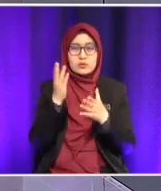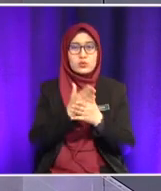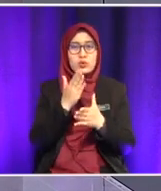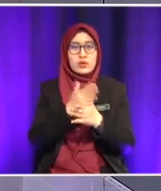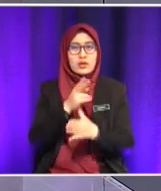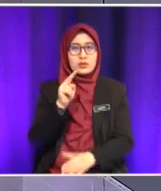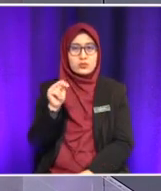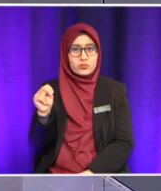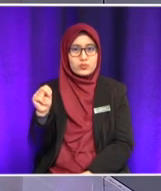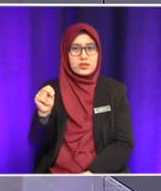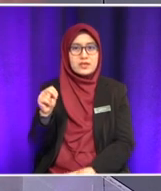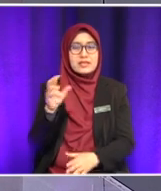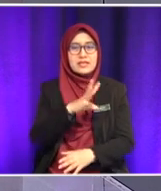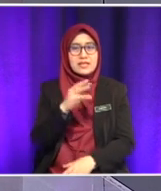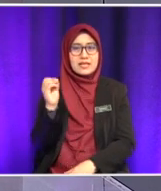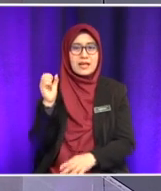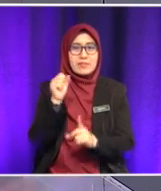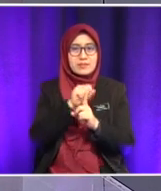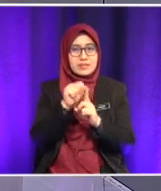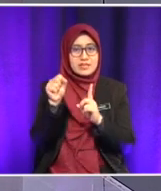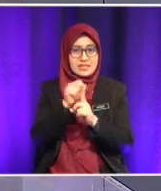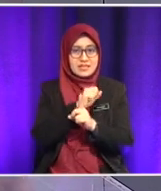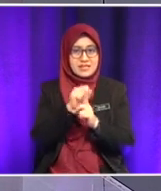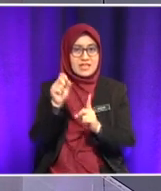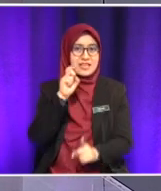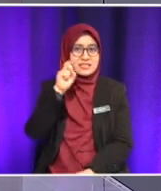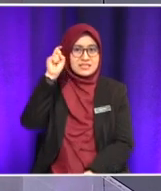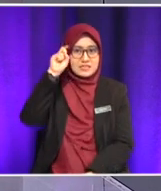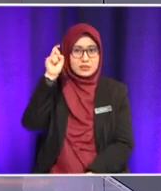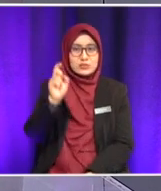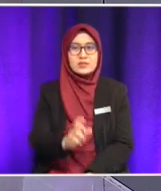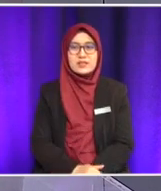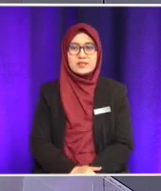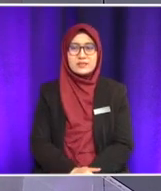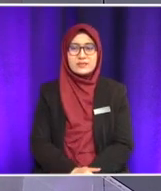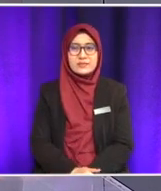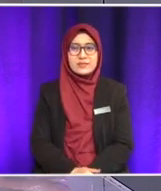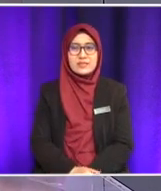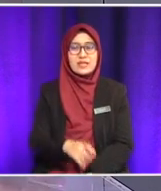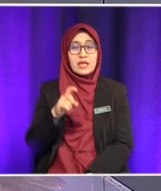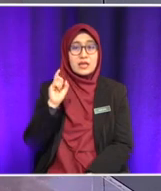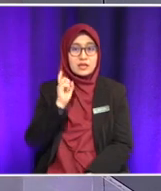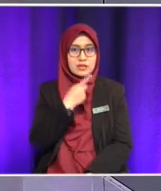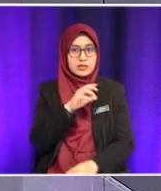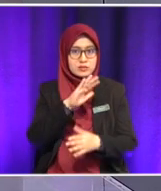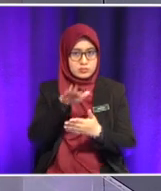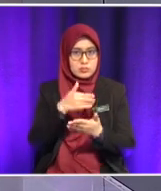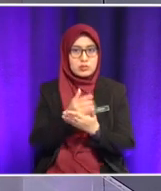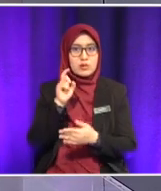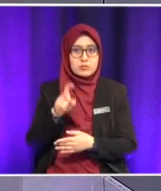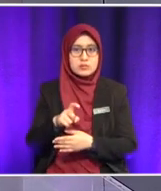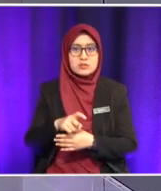seksual dan peneraan seksual bersama untuk Katakan tidak untuk mengingatkan kita